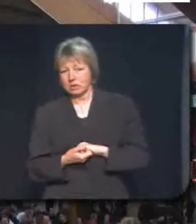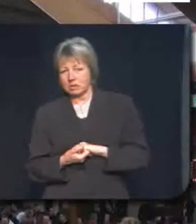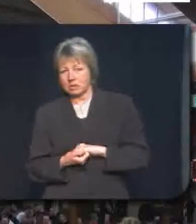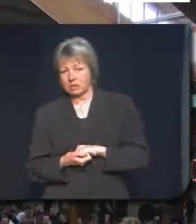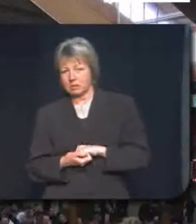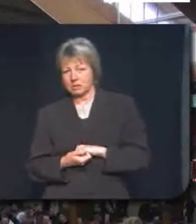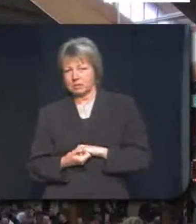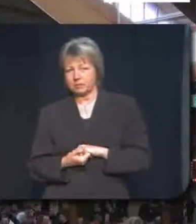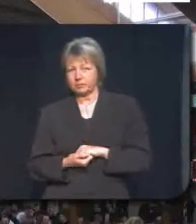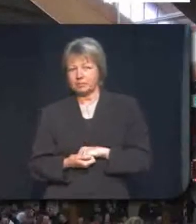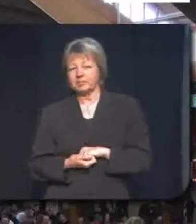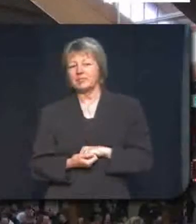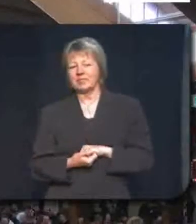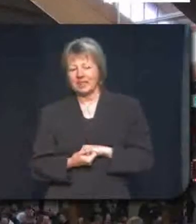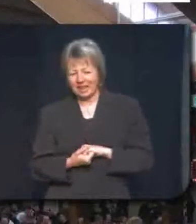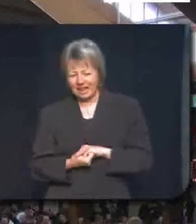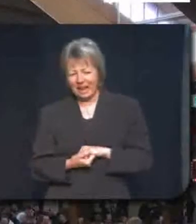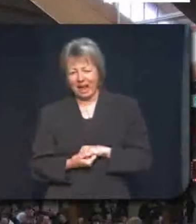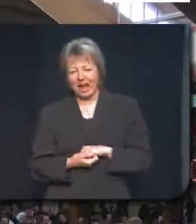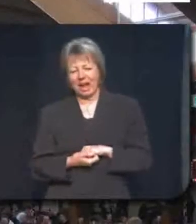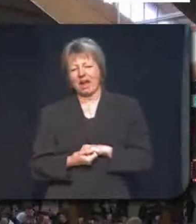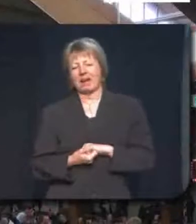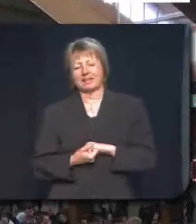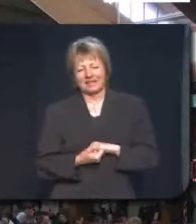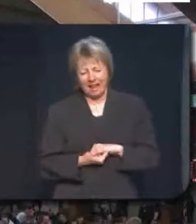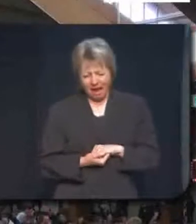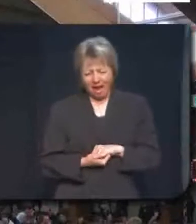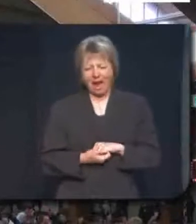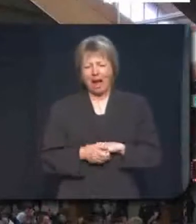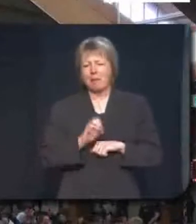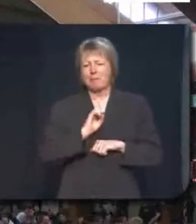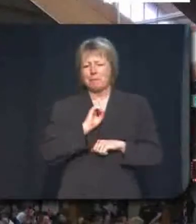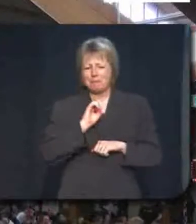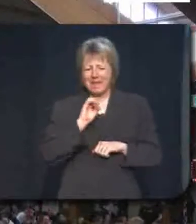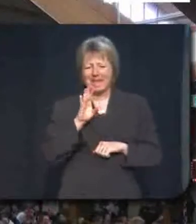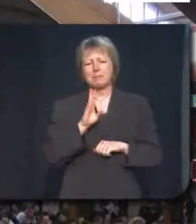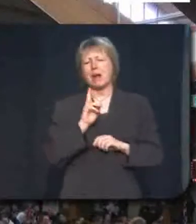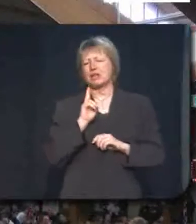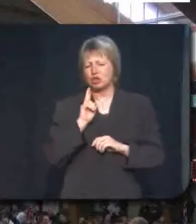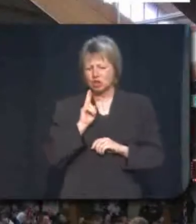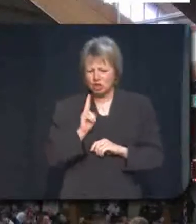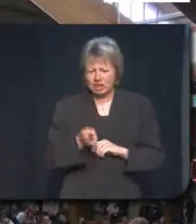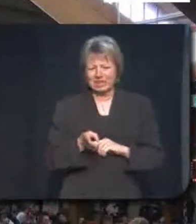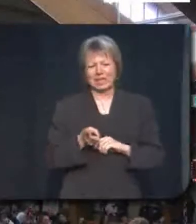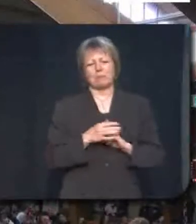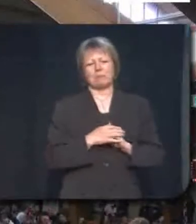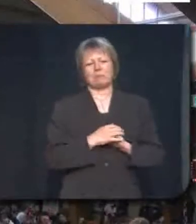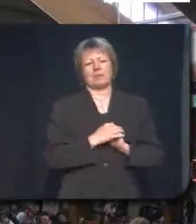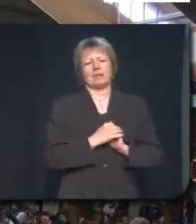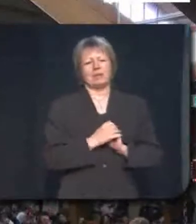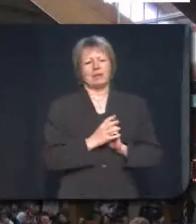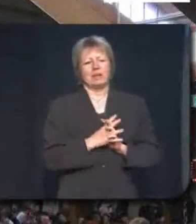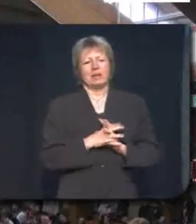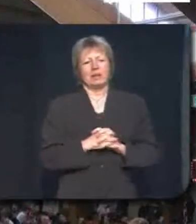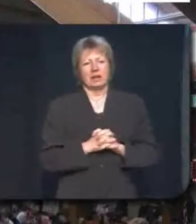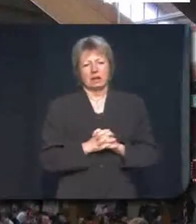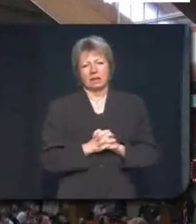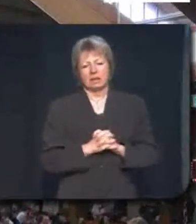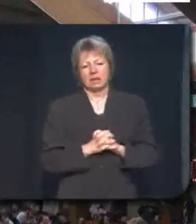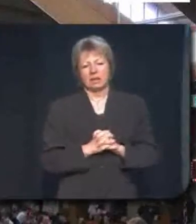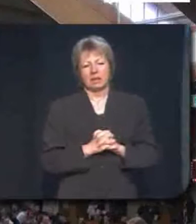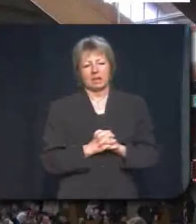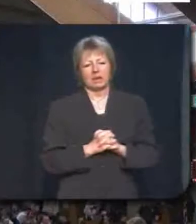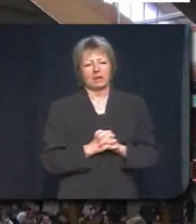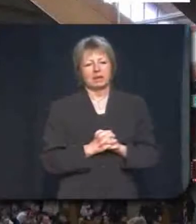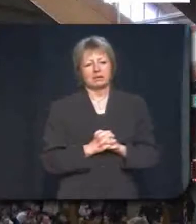ja wir fixen das Beamer Bild ich weiß dass 98 keine Optionen sind obwohl sie jetzt gerade noch am Beamer